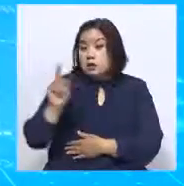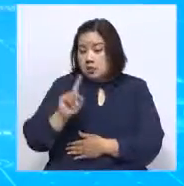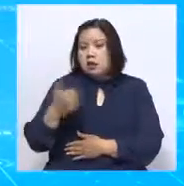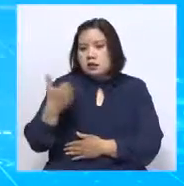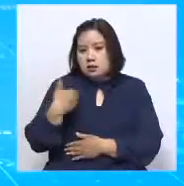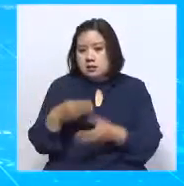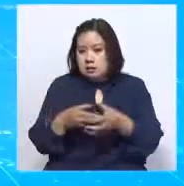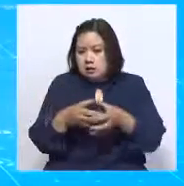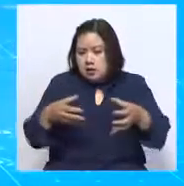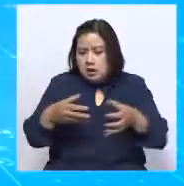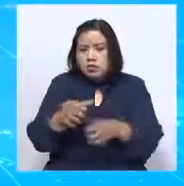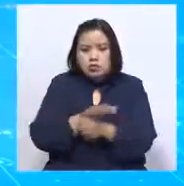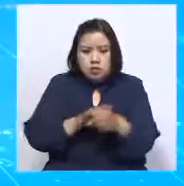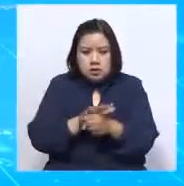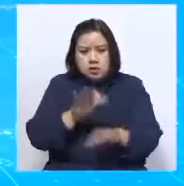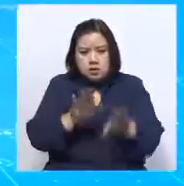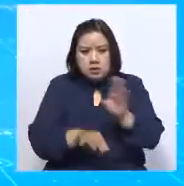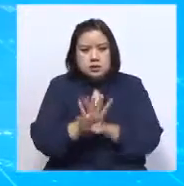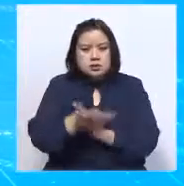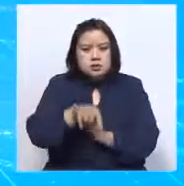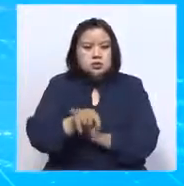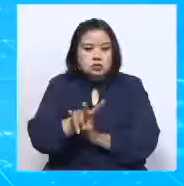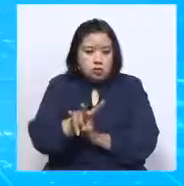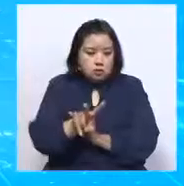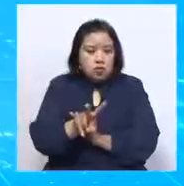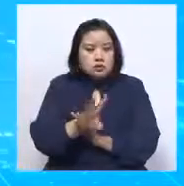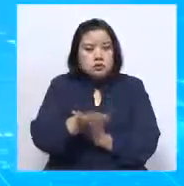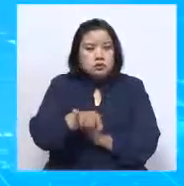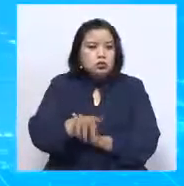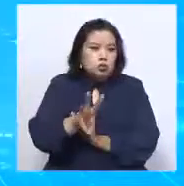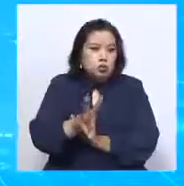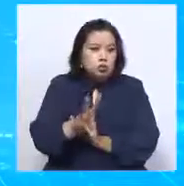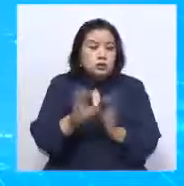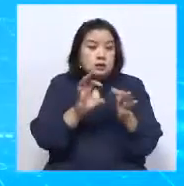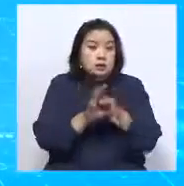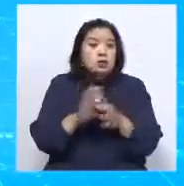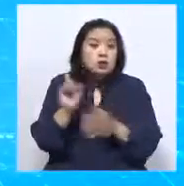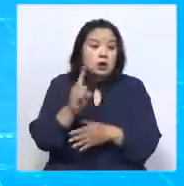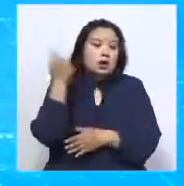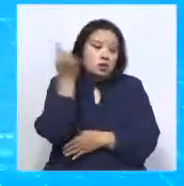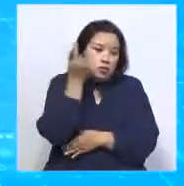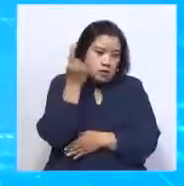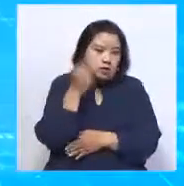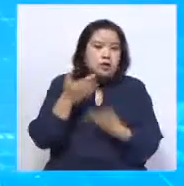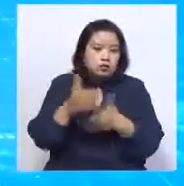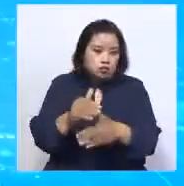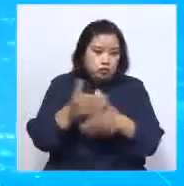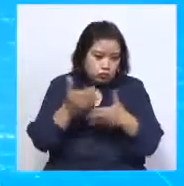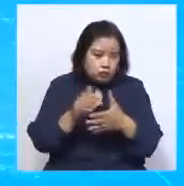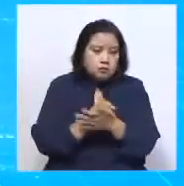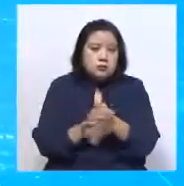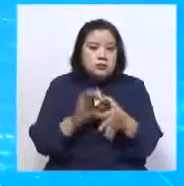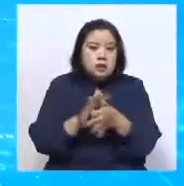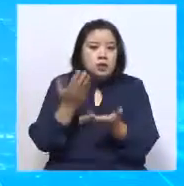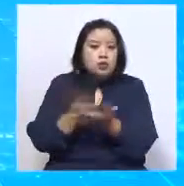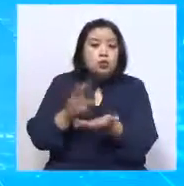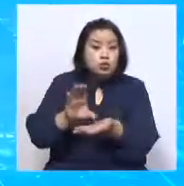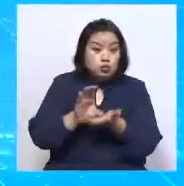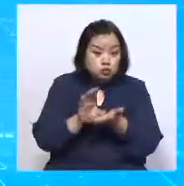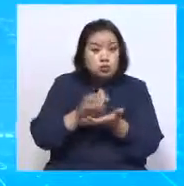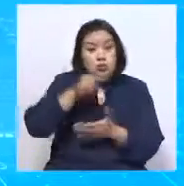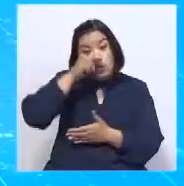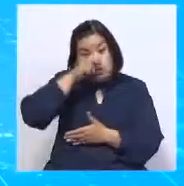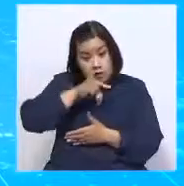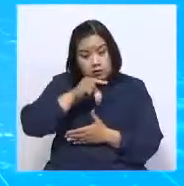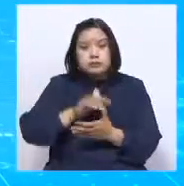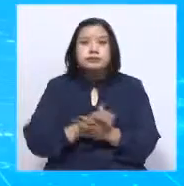ะขยายตัวได้ในกรอบนะคะร้อยละ 4.2 ถึง 4.6 ค่ะจากภาคการท่องเที่ยวแล้วก็การส่งออกรวมถึงการลงทุนโครงสร้างพื้นฐ